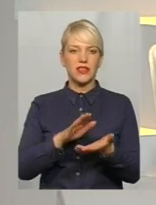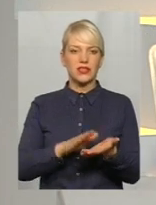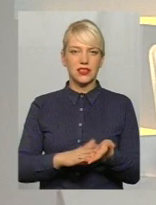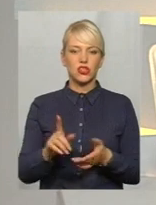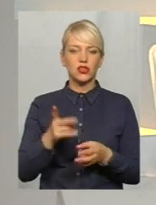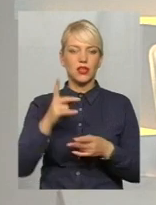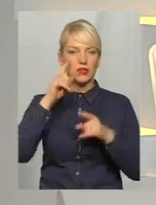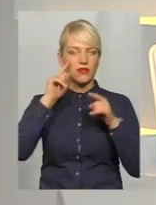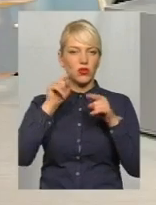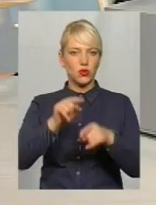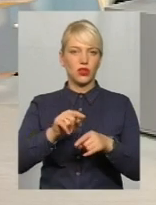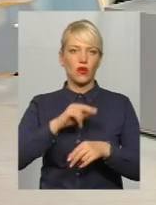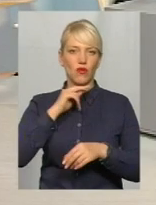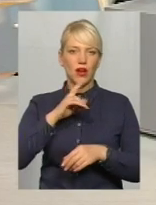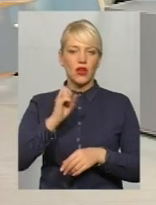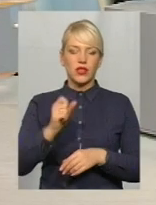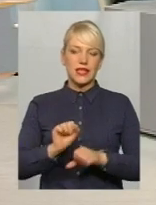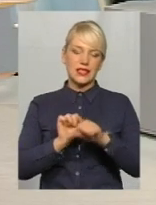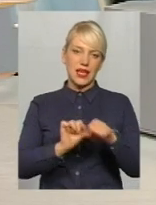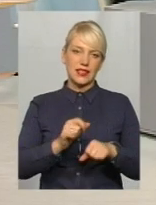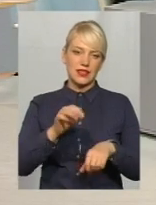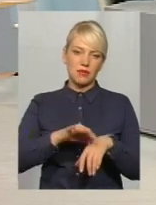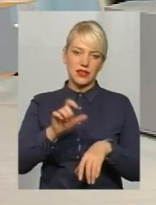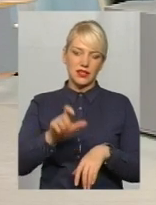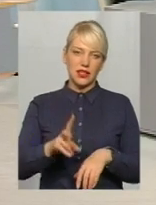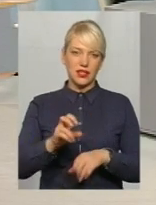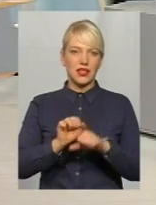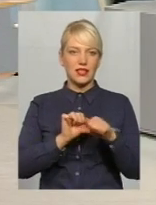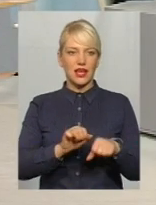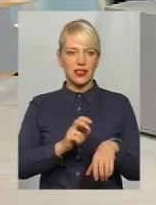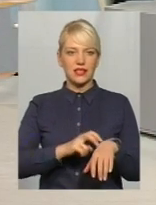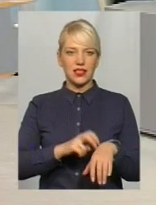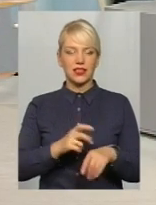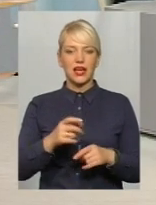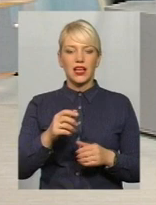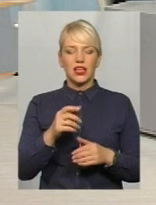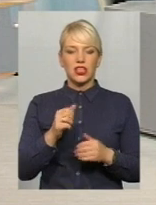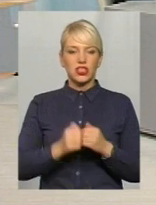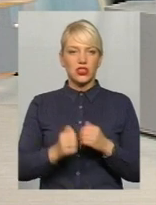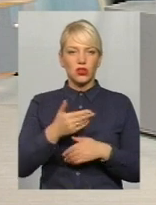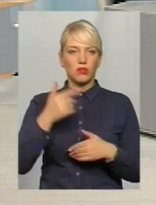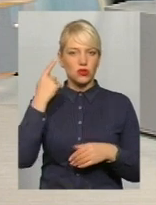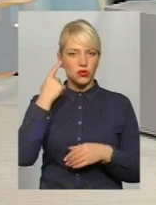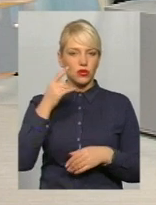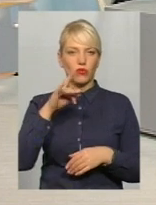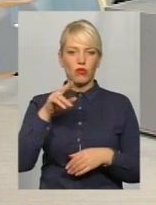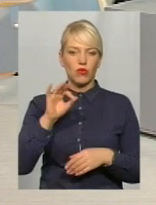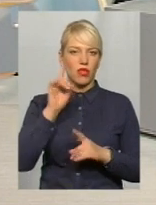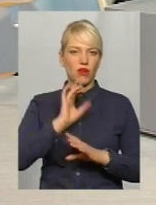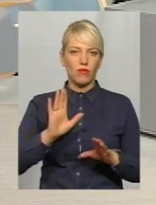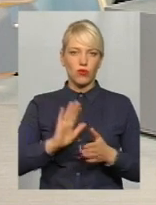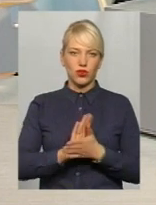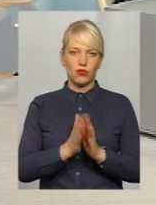звертали увагу насамперед? На захист пацієнта, на захист лікаря, адже дуже часто ми чуємо про некомфортні умови